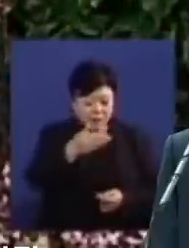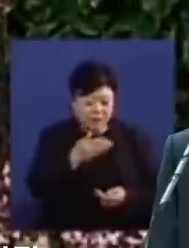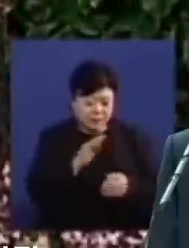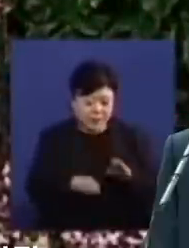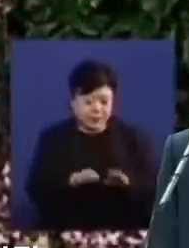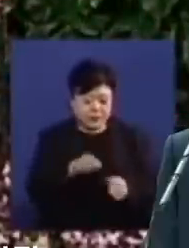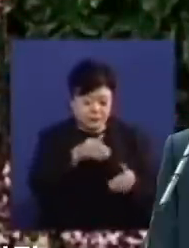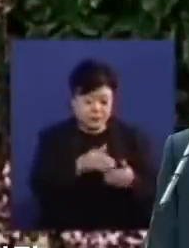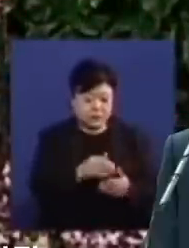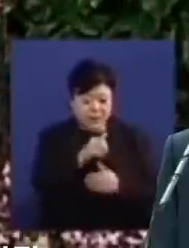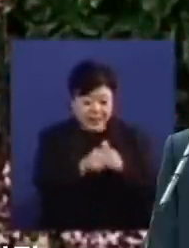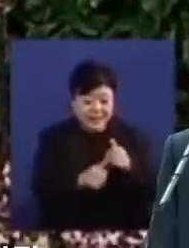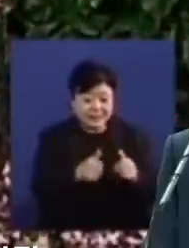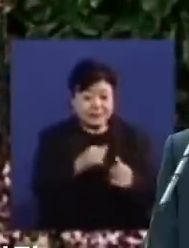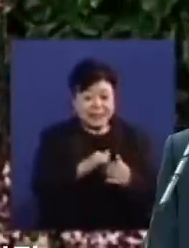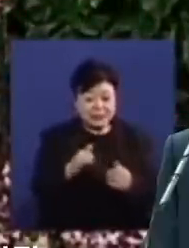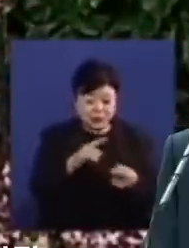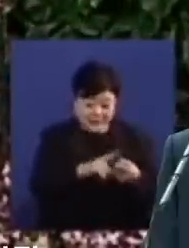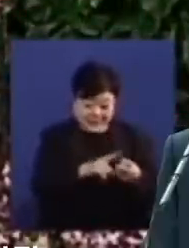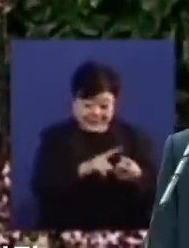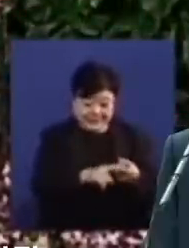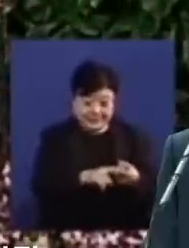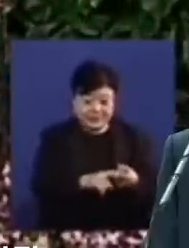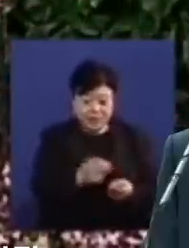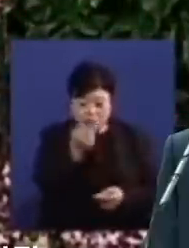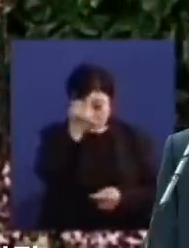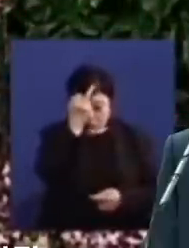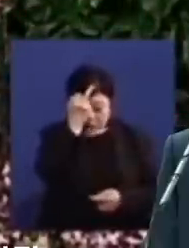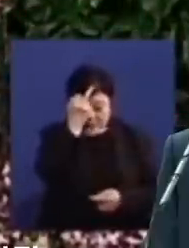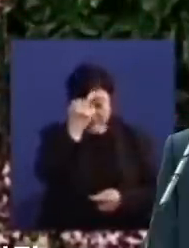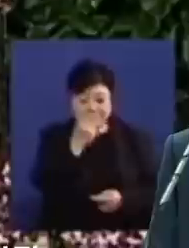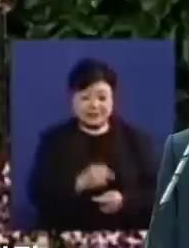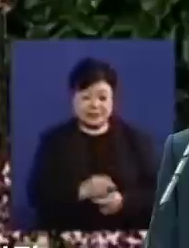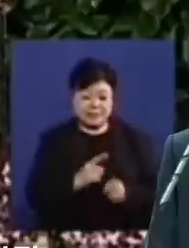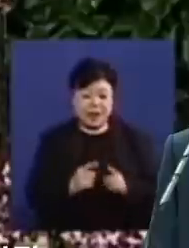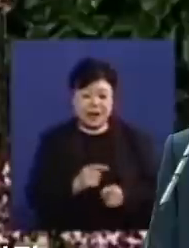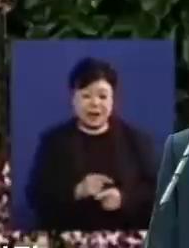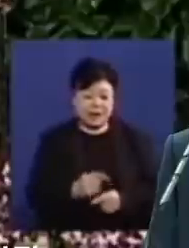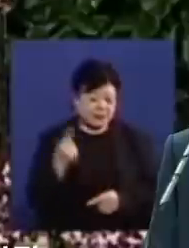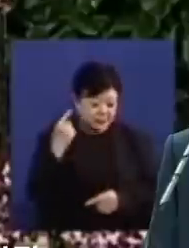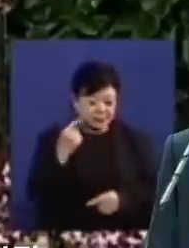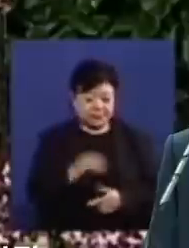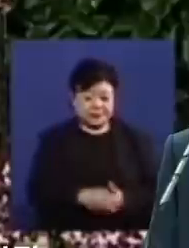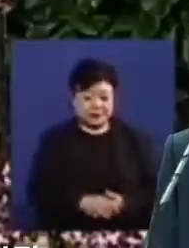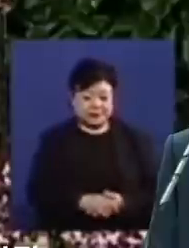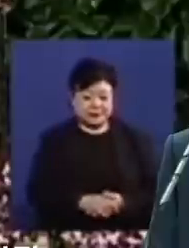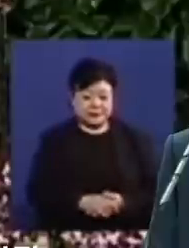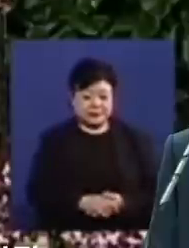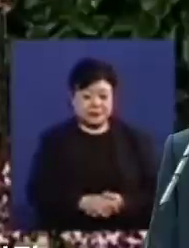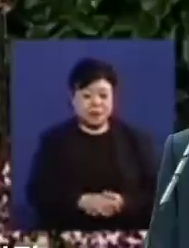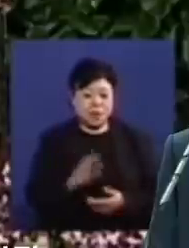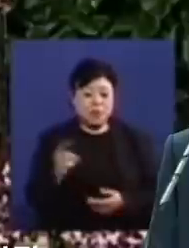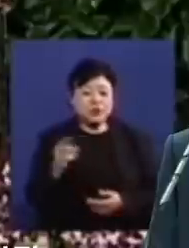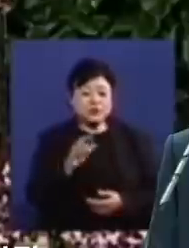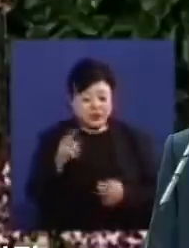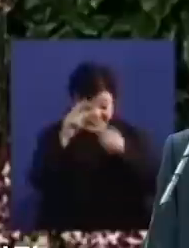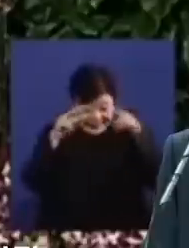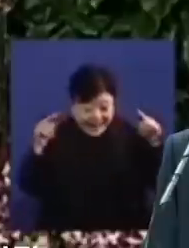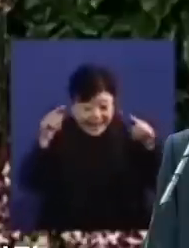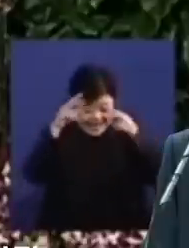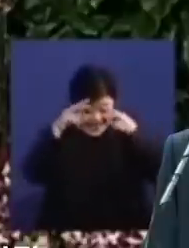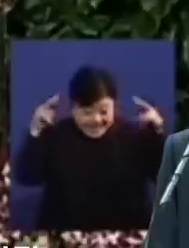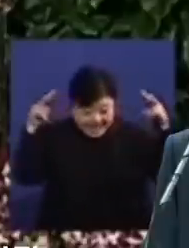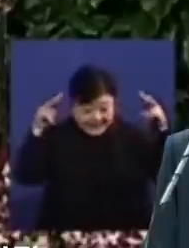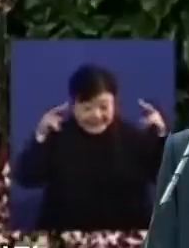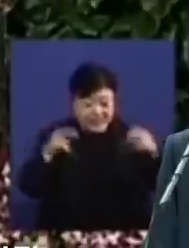이러한 그와 함께 그의 가족에 대한 이야기가 많은 사람들에게 잔잔한 감동을 주고 있습니다. 그는 보스턴 대학교 2학년 때